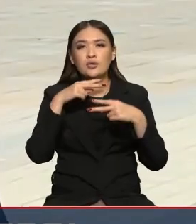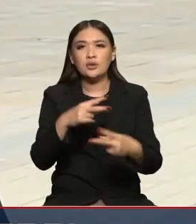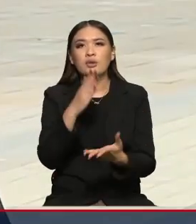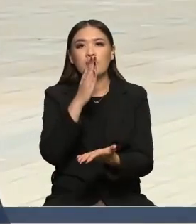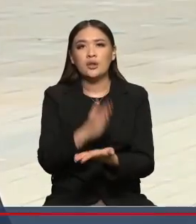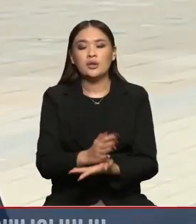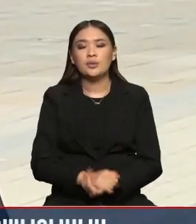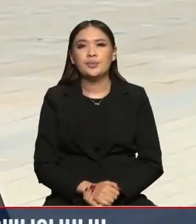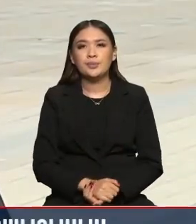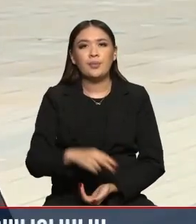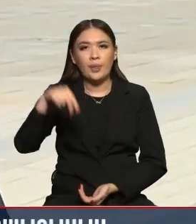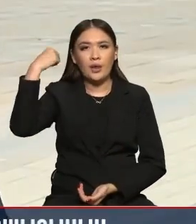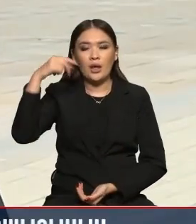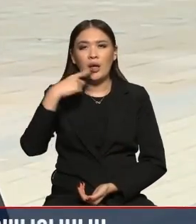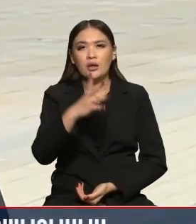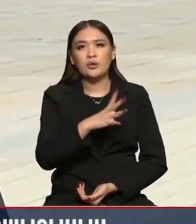айтпақшы, аудан іші